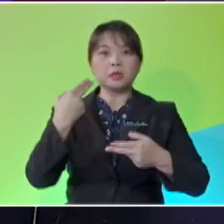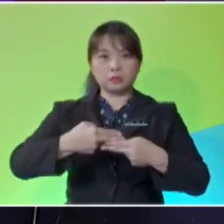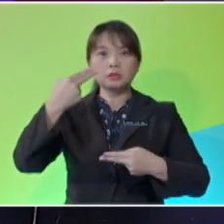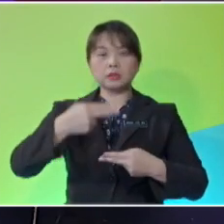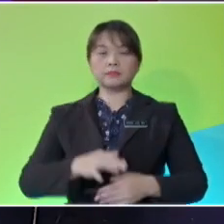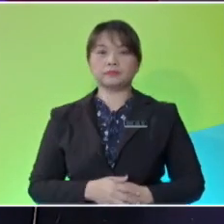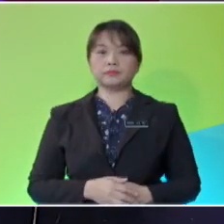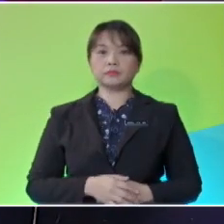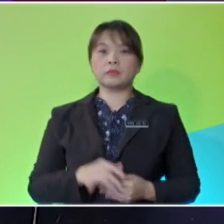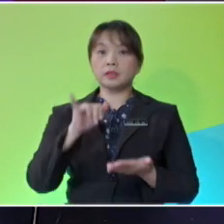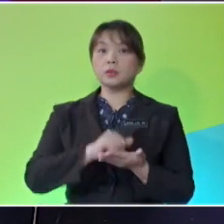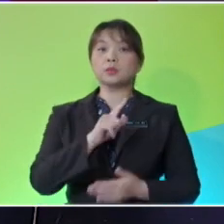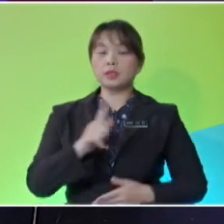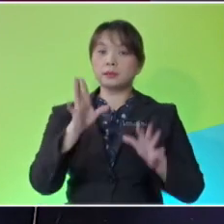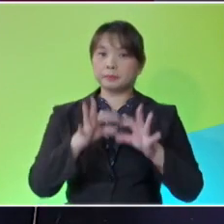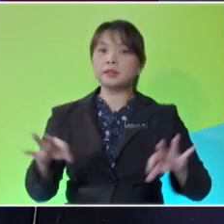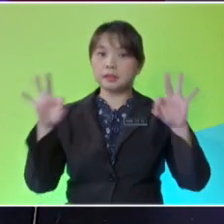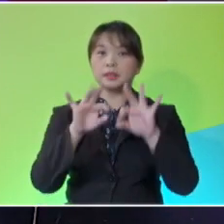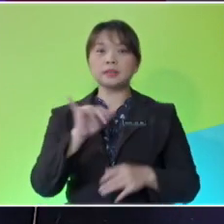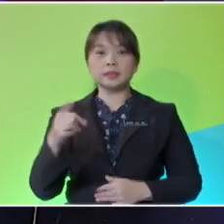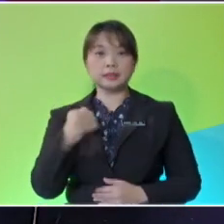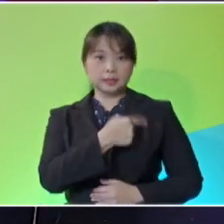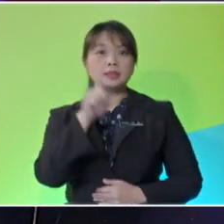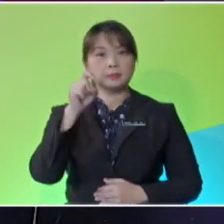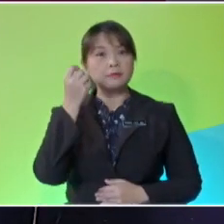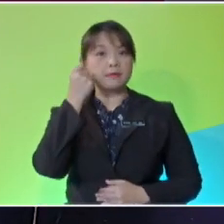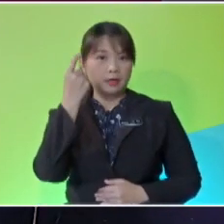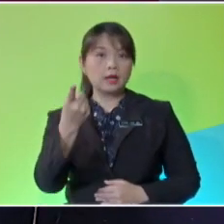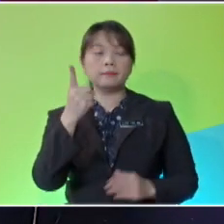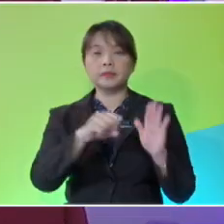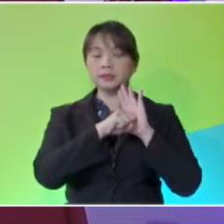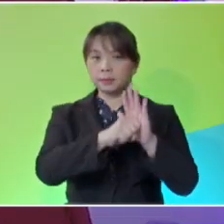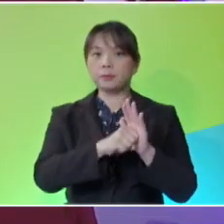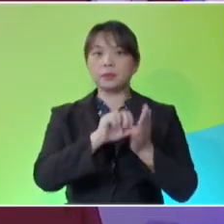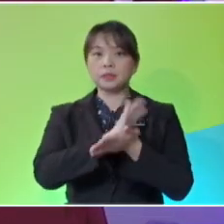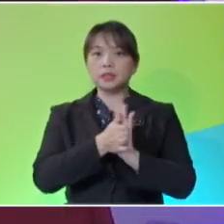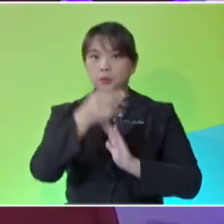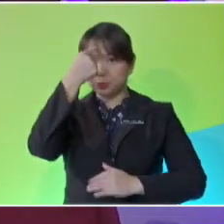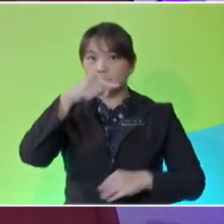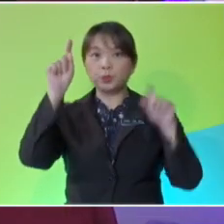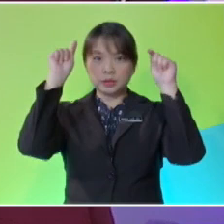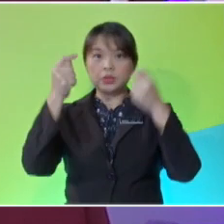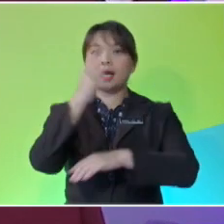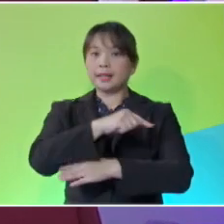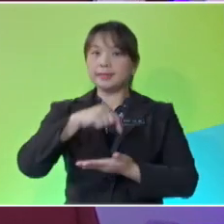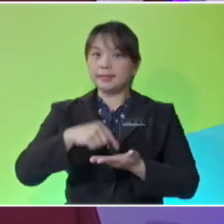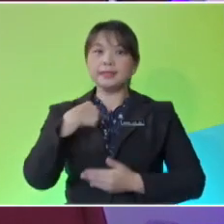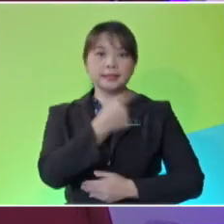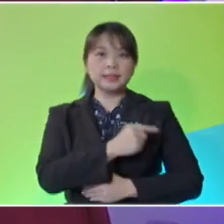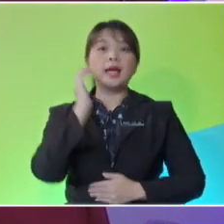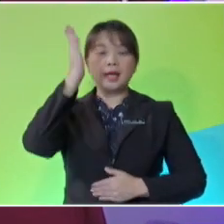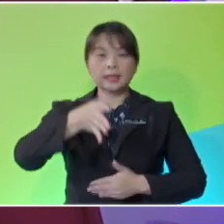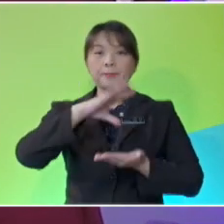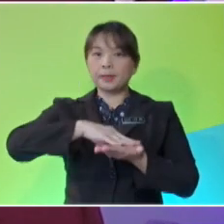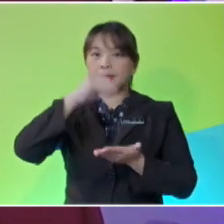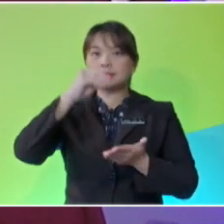itu pentingnya Kita paham tentang simbol Oke jadi untuk tajuk hari ini kita akan belajar tentang simbol yang